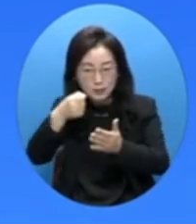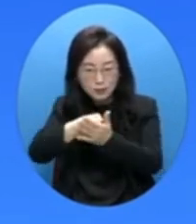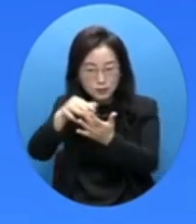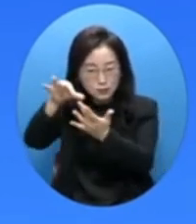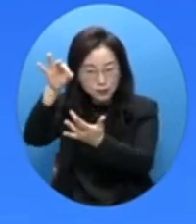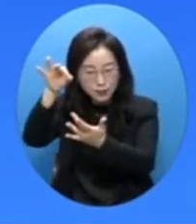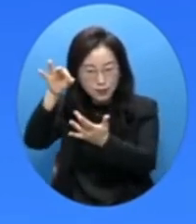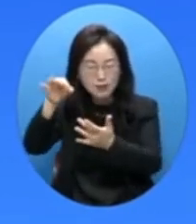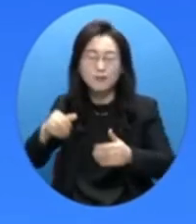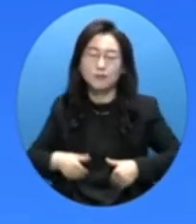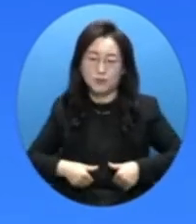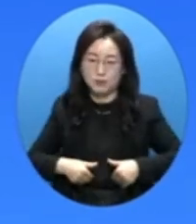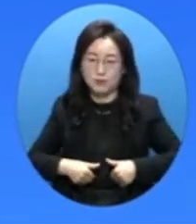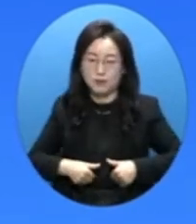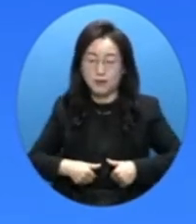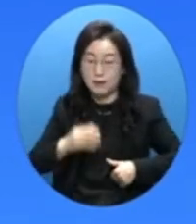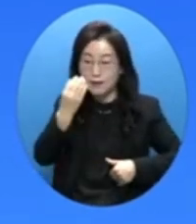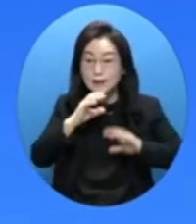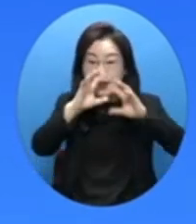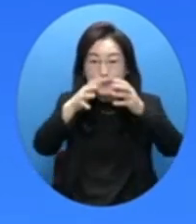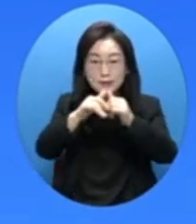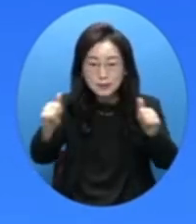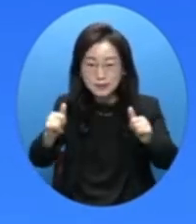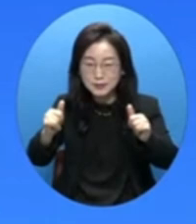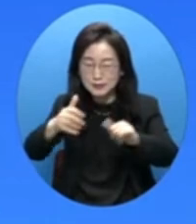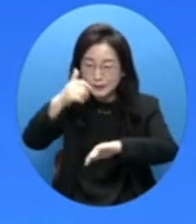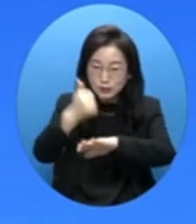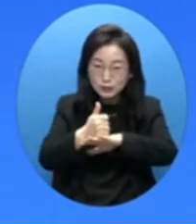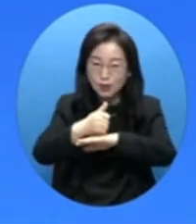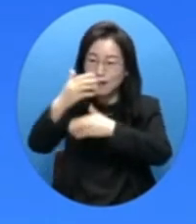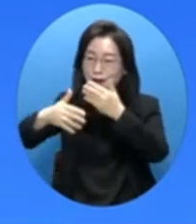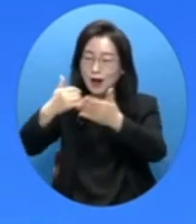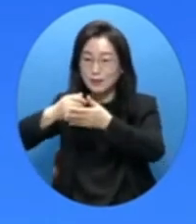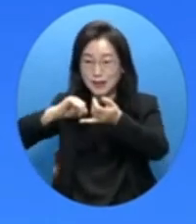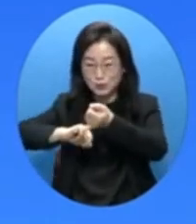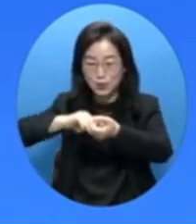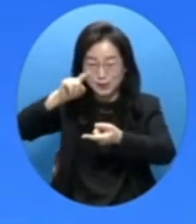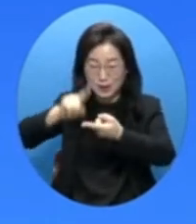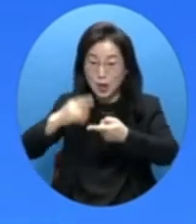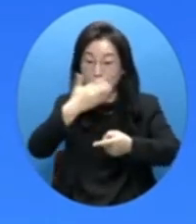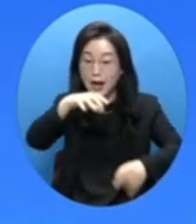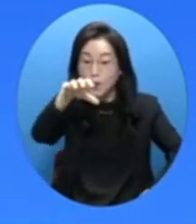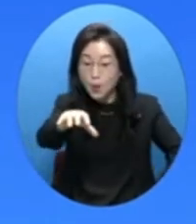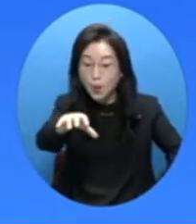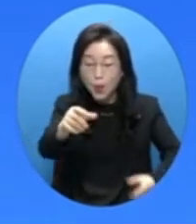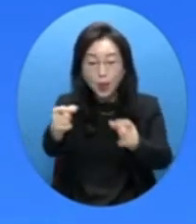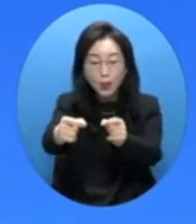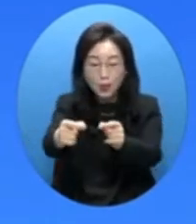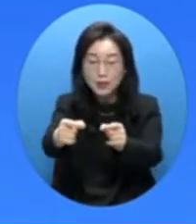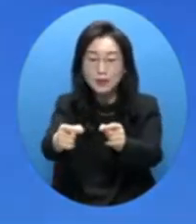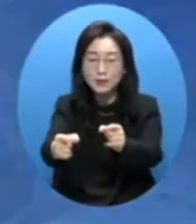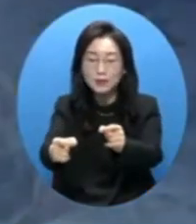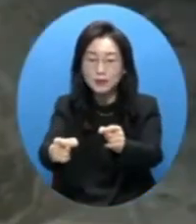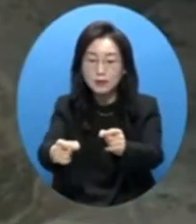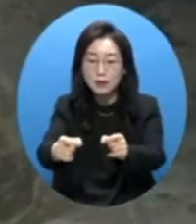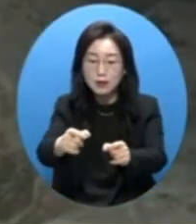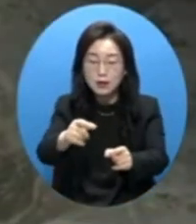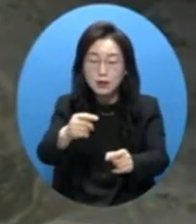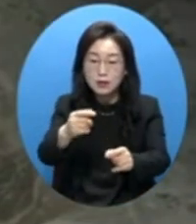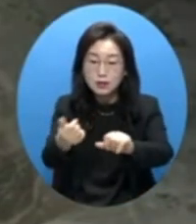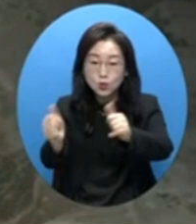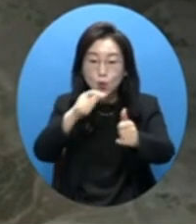됩니다 이스라엘 백성이 드디어 하나님께서 약속하신 땅 가난이 입구에 투자했는데 그 앞에 요단강이 흐르고